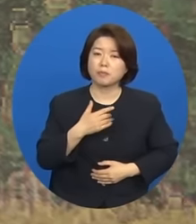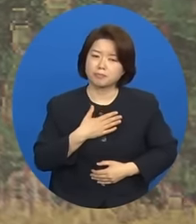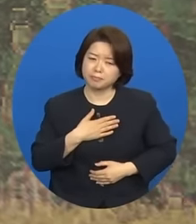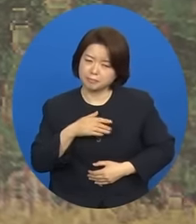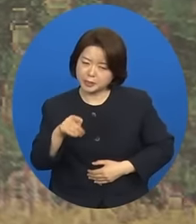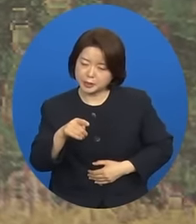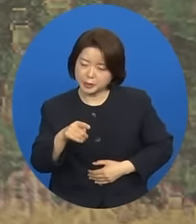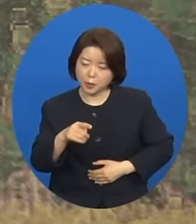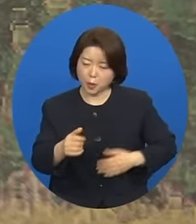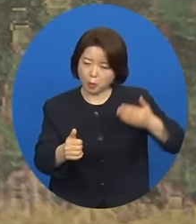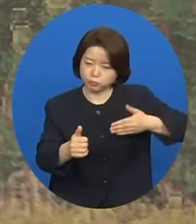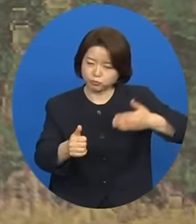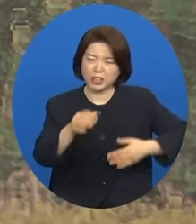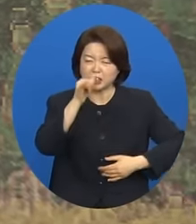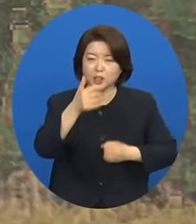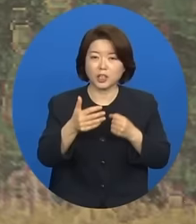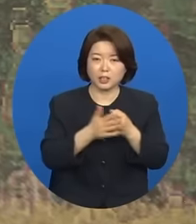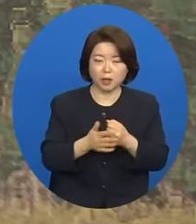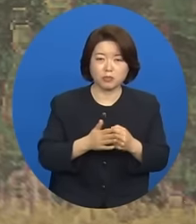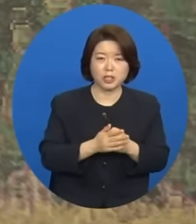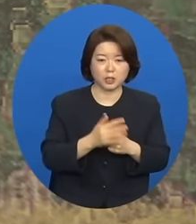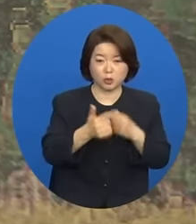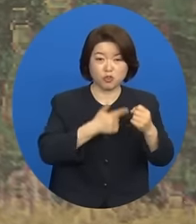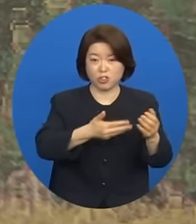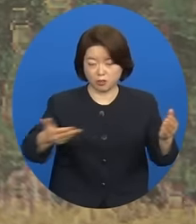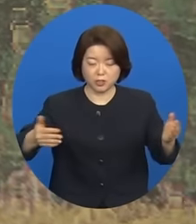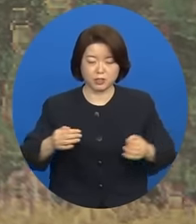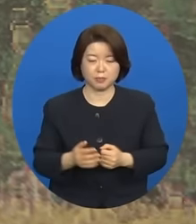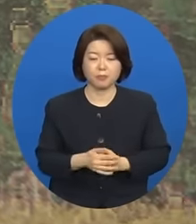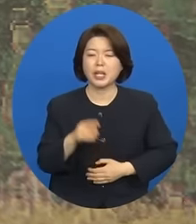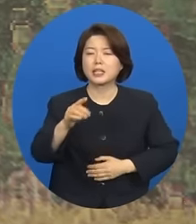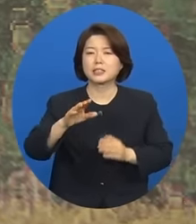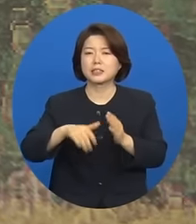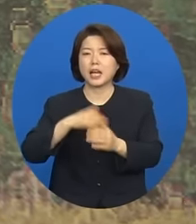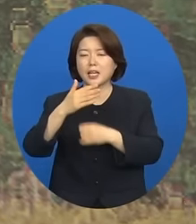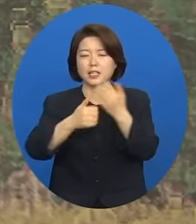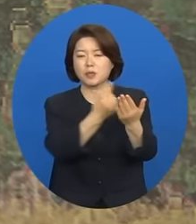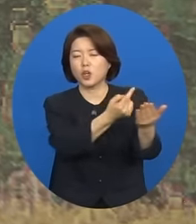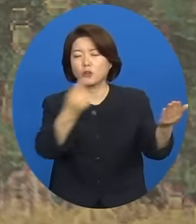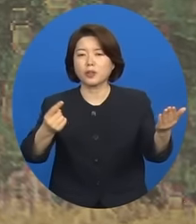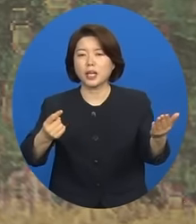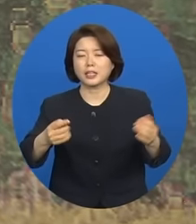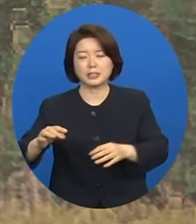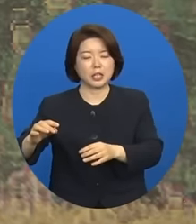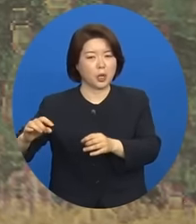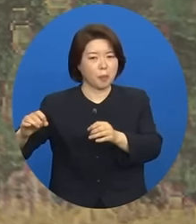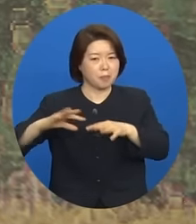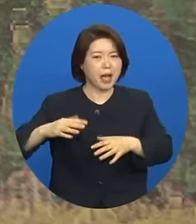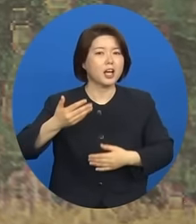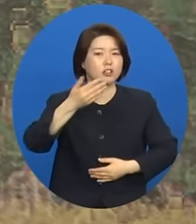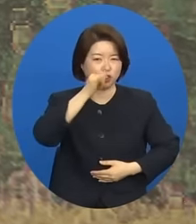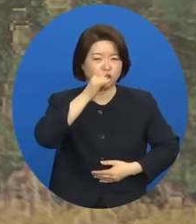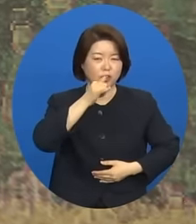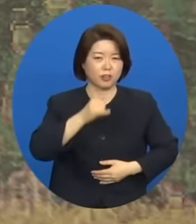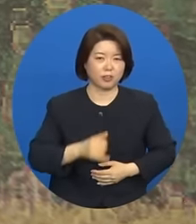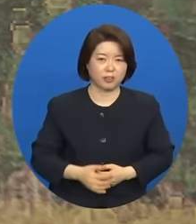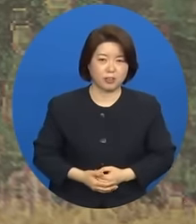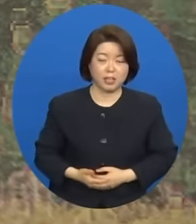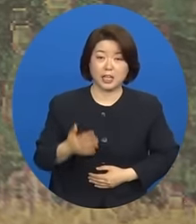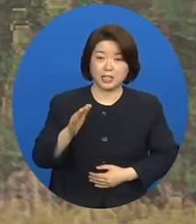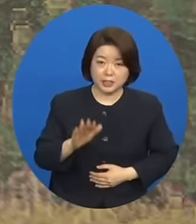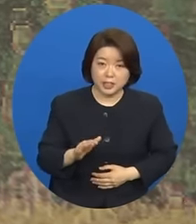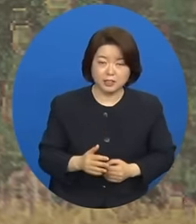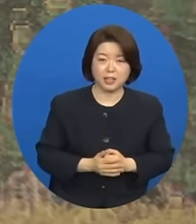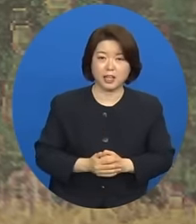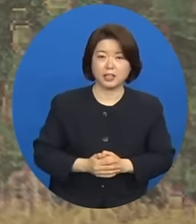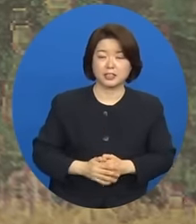그렇지만 떠나야 되는 것은 맞았어요. 하나님의 뜻이 그게 맞았습니다. 떠나는 것은 하나님이 주신 마음이 맞았는데요. 여러분